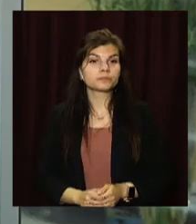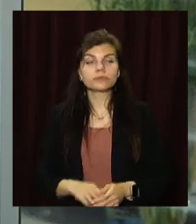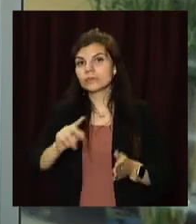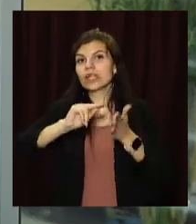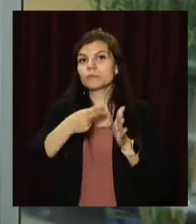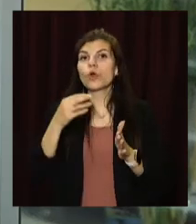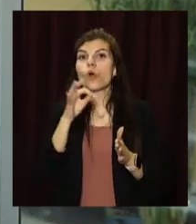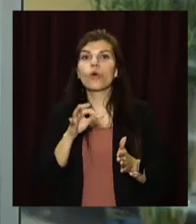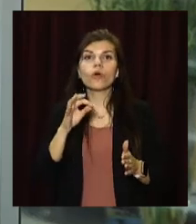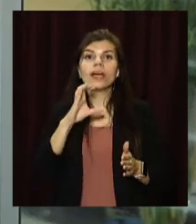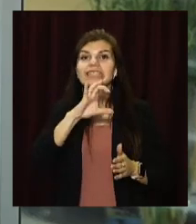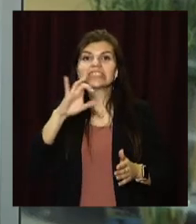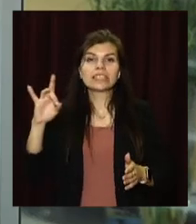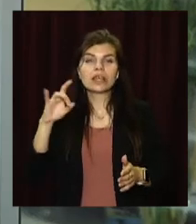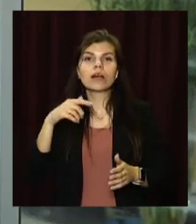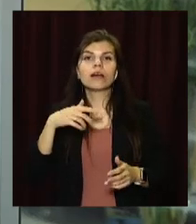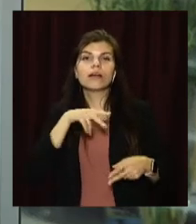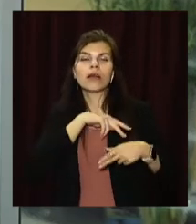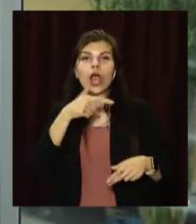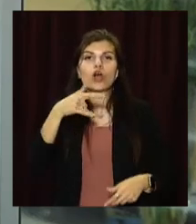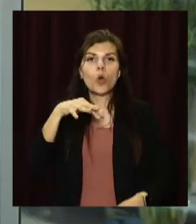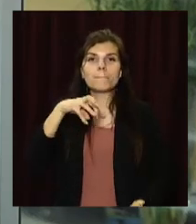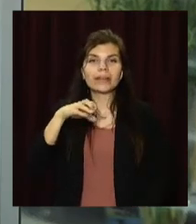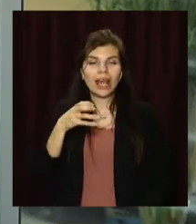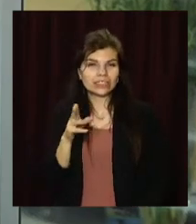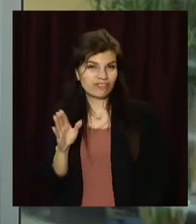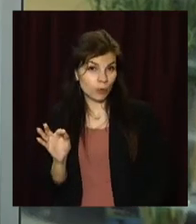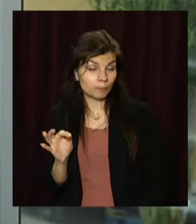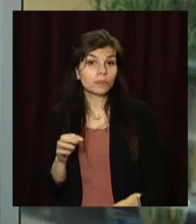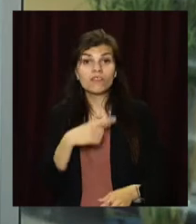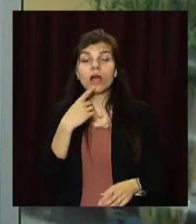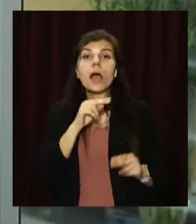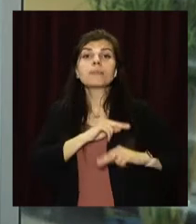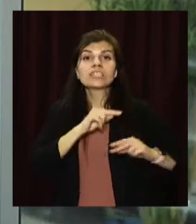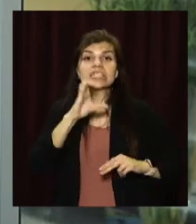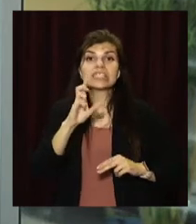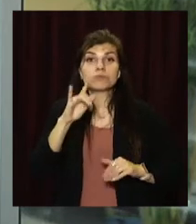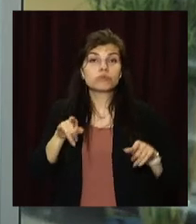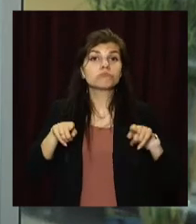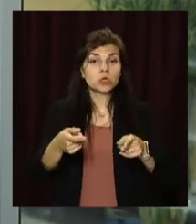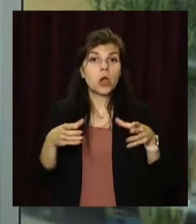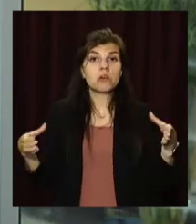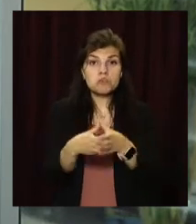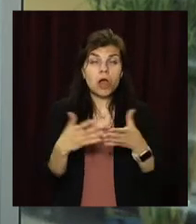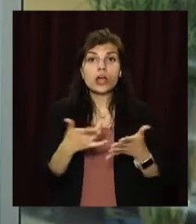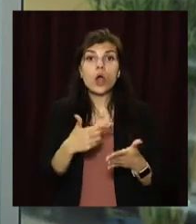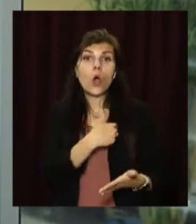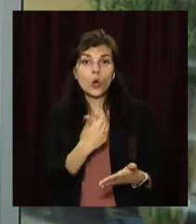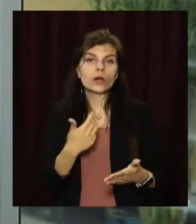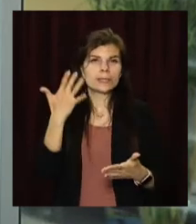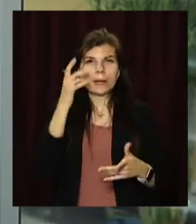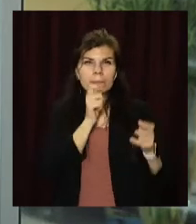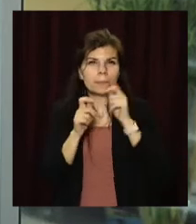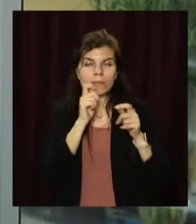Довідки про громадянство СРСР та спроби псевдовиборів. Працівники СБУ затримали злочинну групу, яка хотіла посягнути